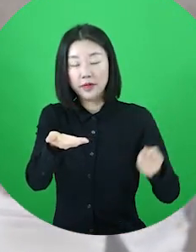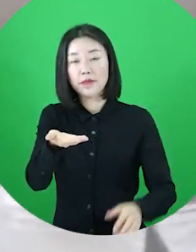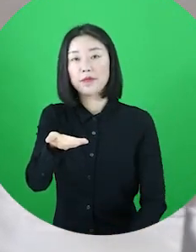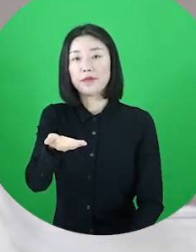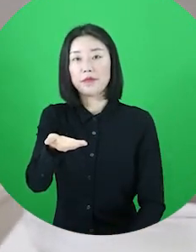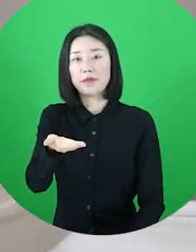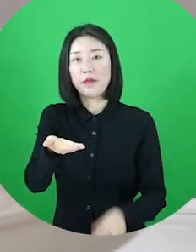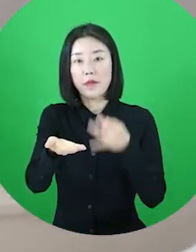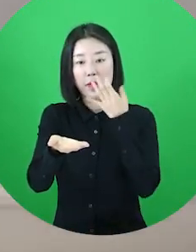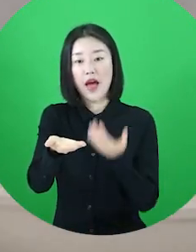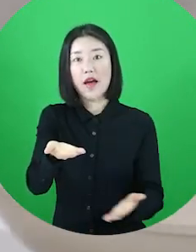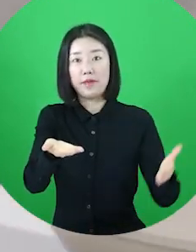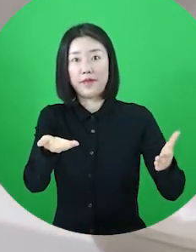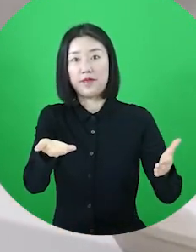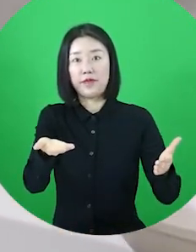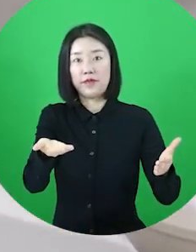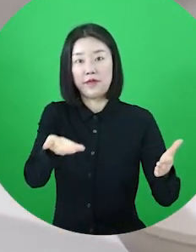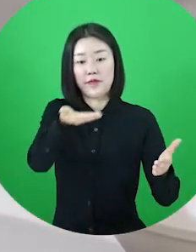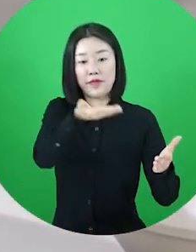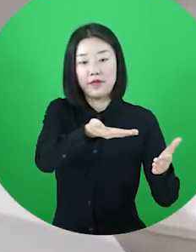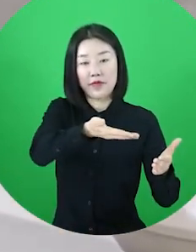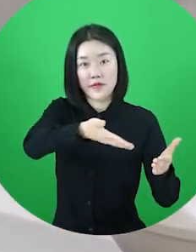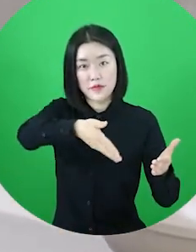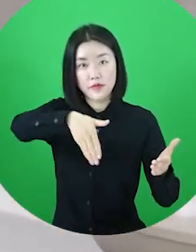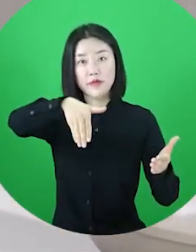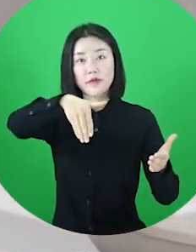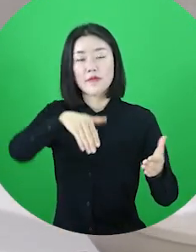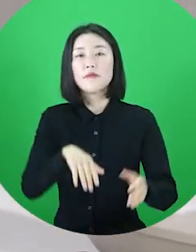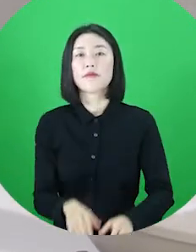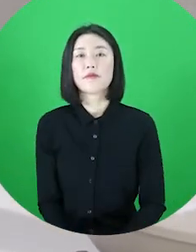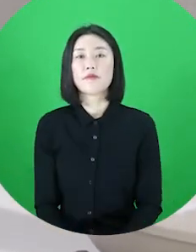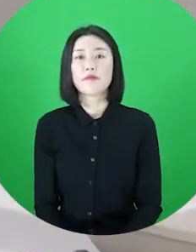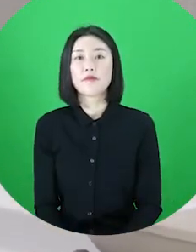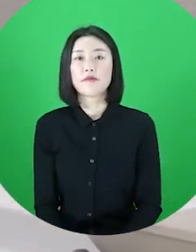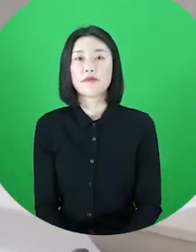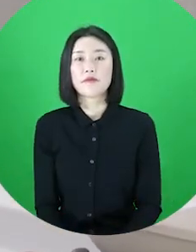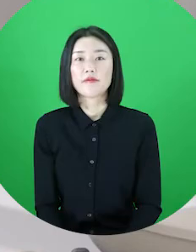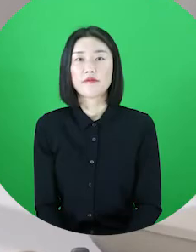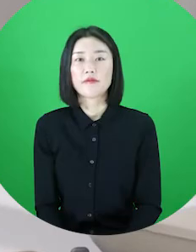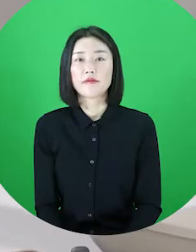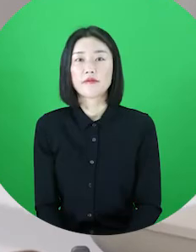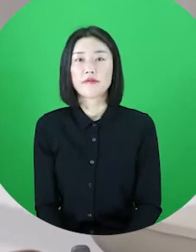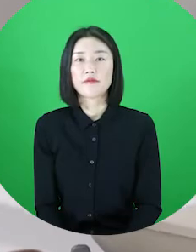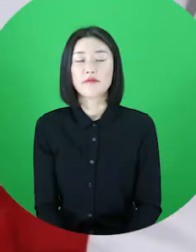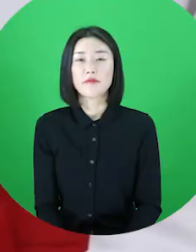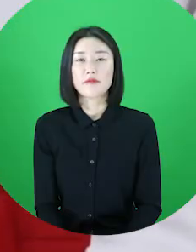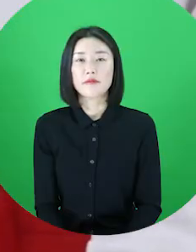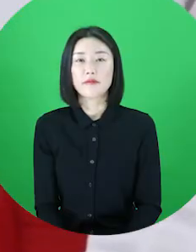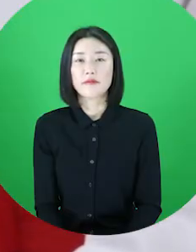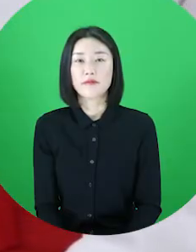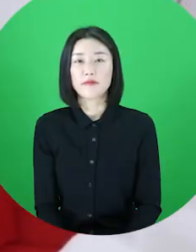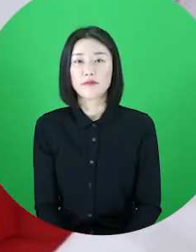올려주세요. 그리고 밥 위에 올려줍니다.